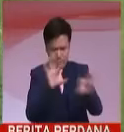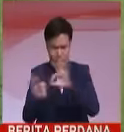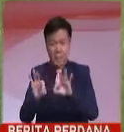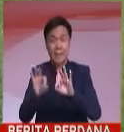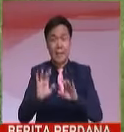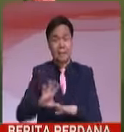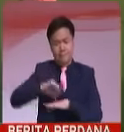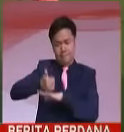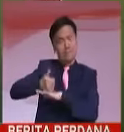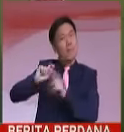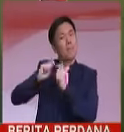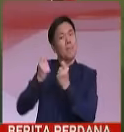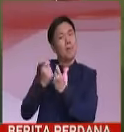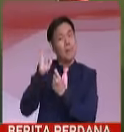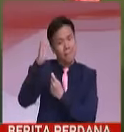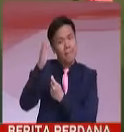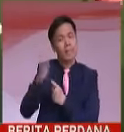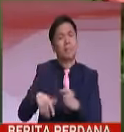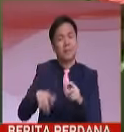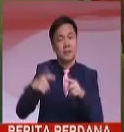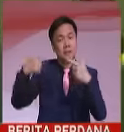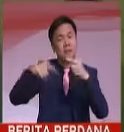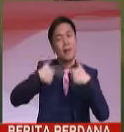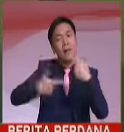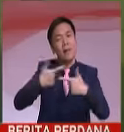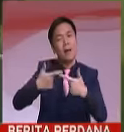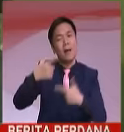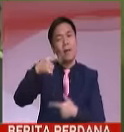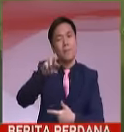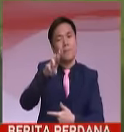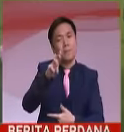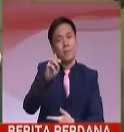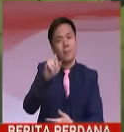pasukan bagi mengarungi saingan liga premier musim